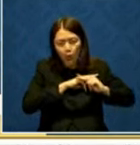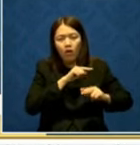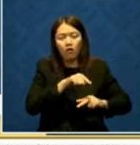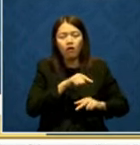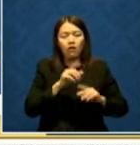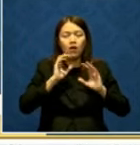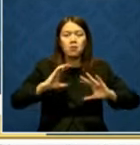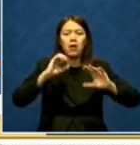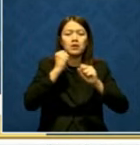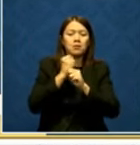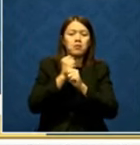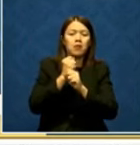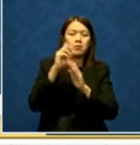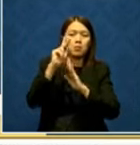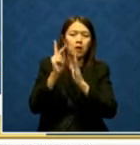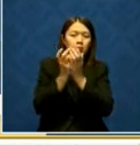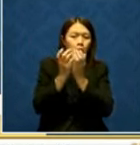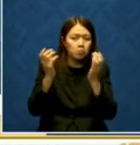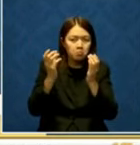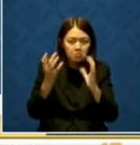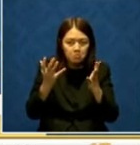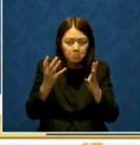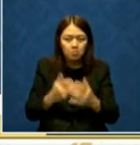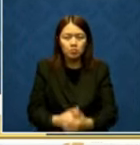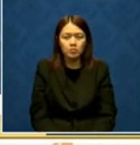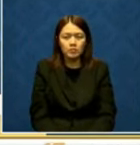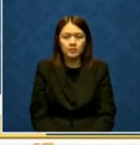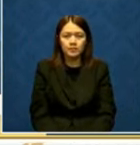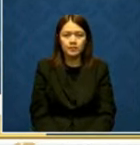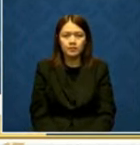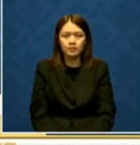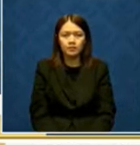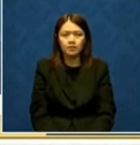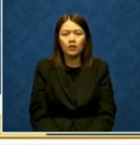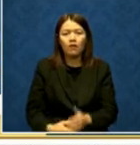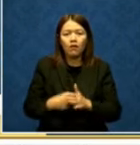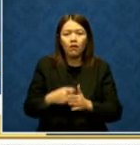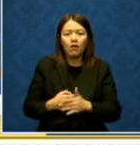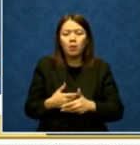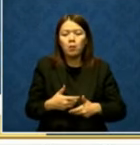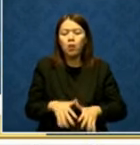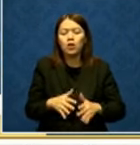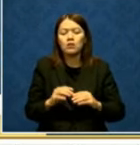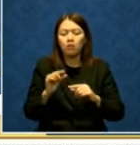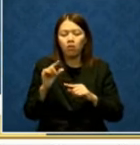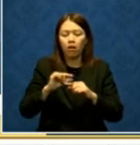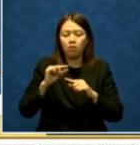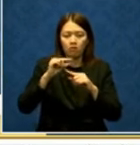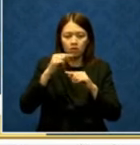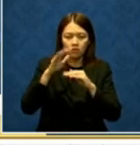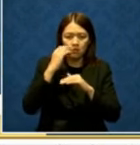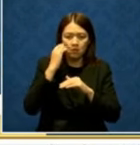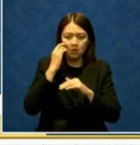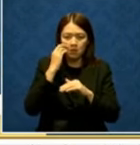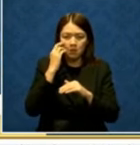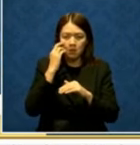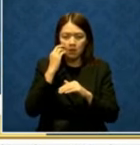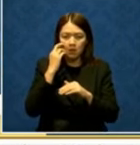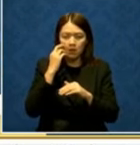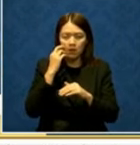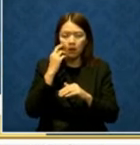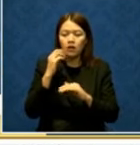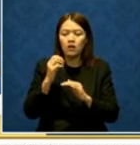รัฐไม่ดำเนินการตามรัฐธรรมนูญหรือไม่นะครับซ้ำยังเป็นสาเหตุที่ผักภาระส่วนต่างนะครับสัมปทานต่างๆ